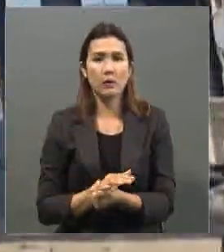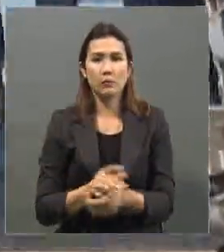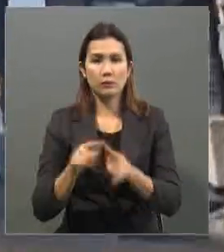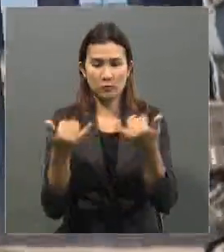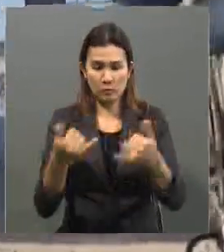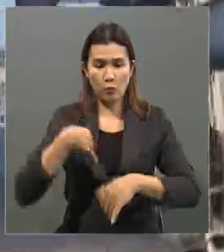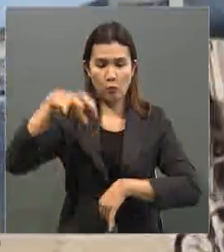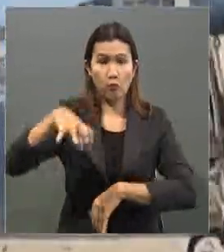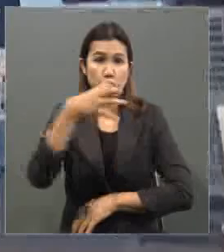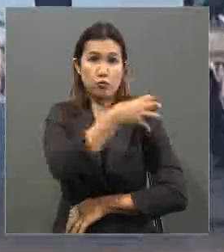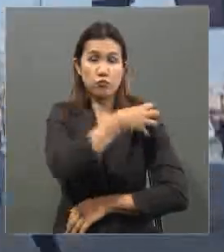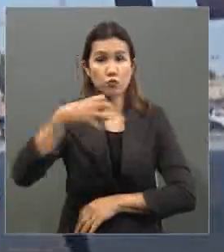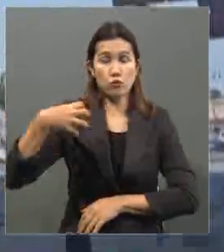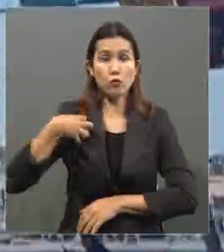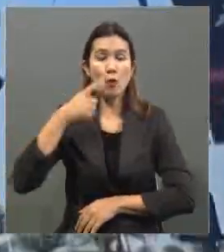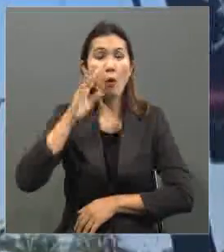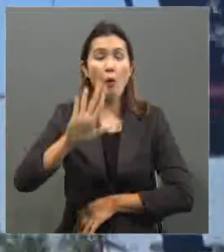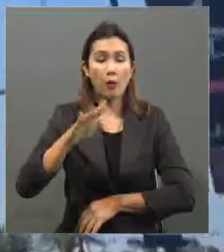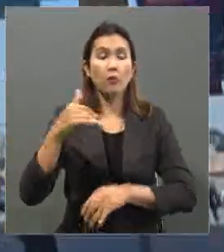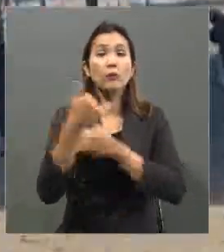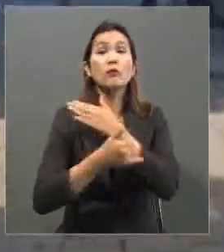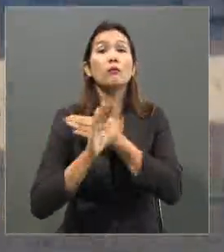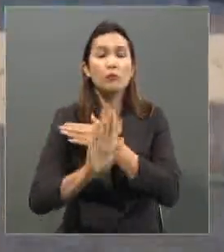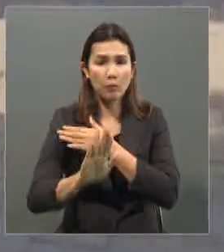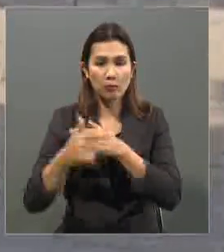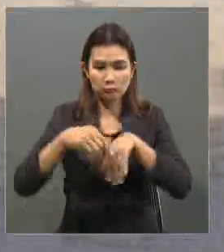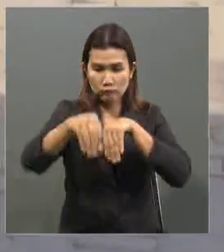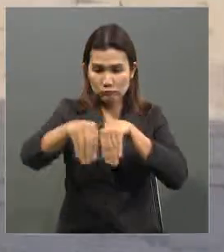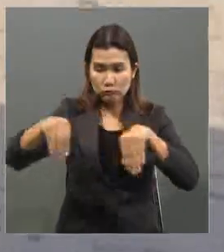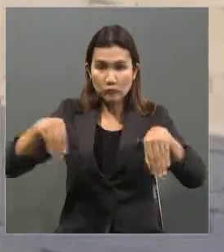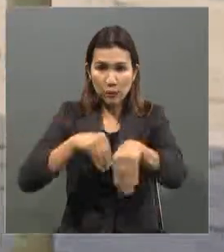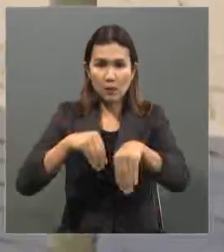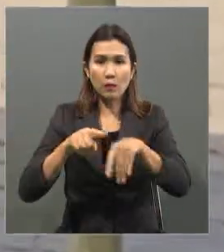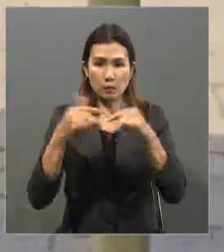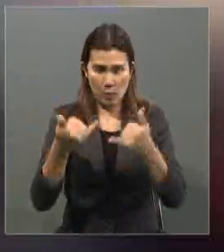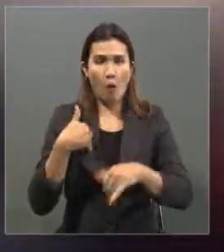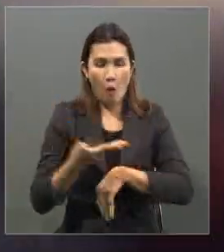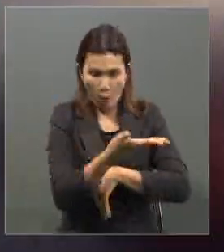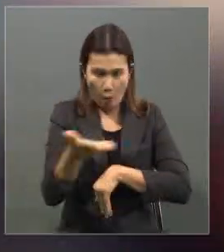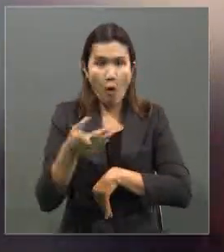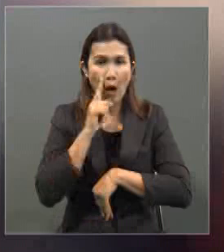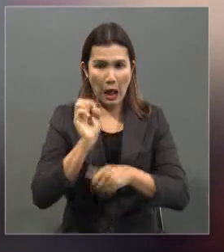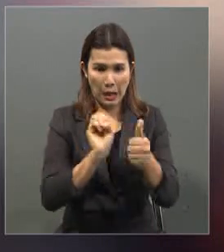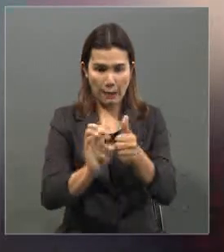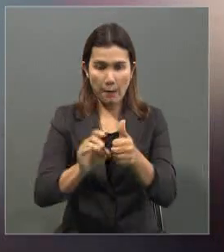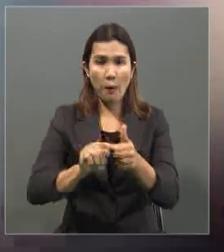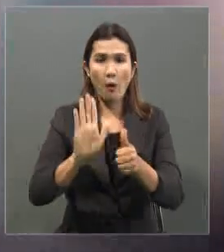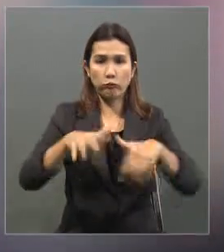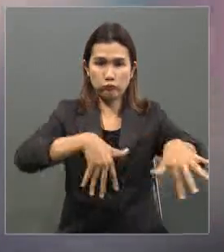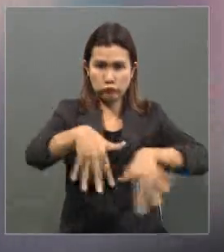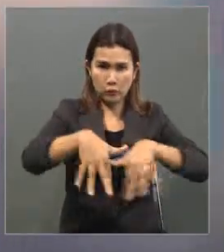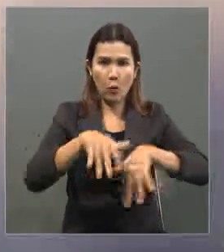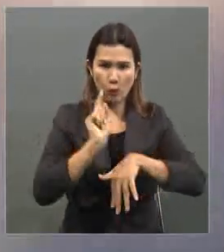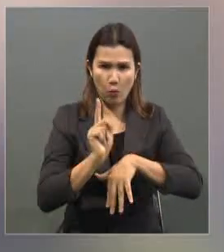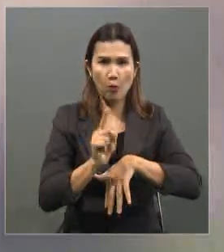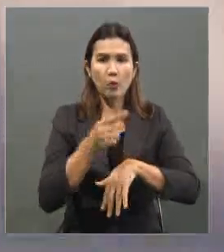สถานกงสุนใหญ่ไวให้ประชาชนในพื้นที่ดังกล่าวและพื้นที่ใกล้เคียงอ่ะโปรดปฏิบัติตามคำแนะนำของทางการท้องถิ่นอย่างเคร่ง